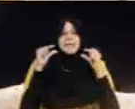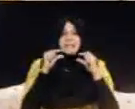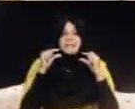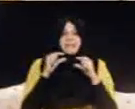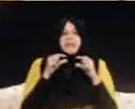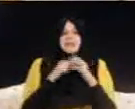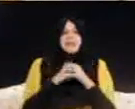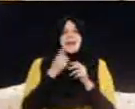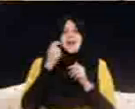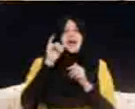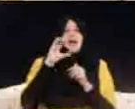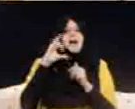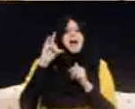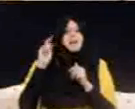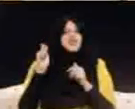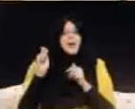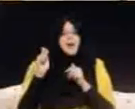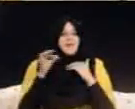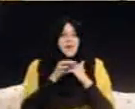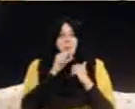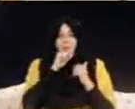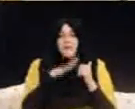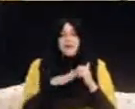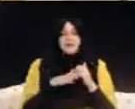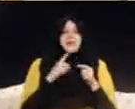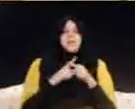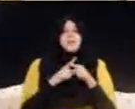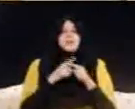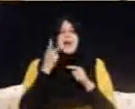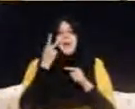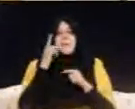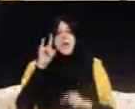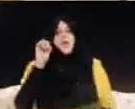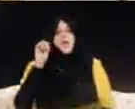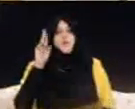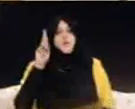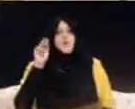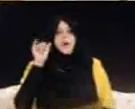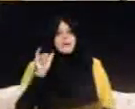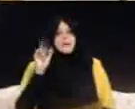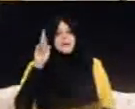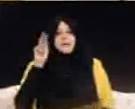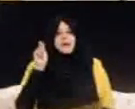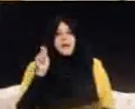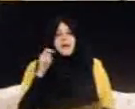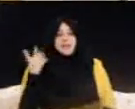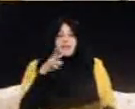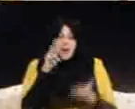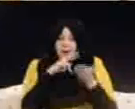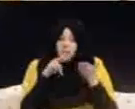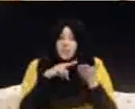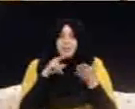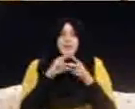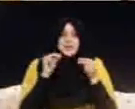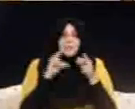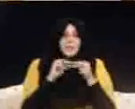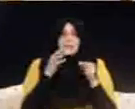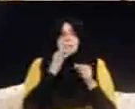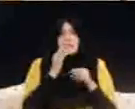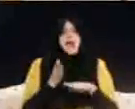عائشة أم المؤمنين وحديث أبي هريرة وهذه الأحاديث التي قرأناها وشرحناها مرارا تبين